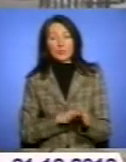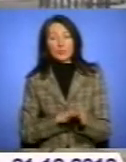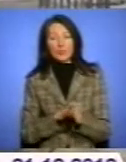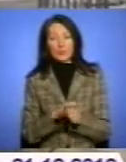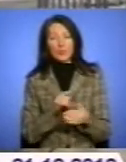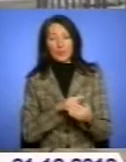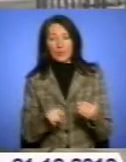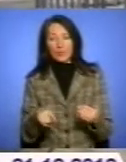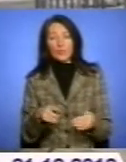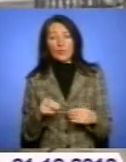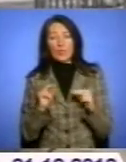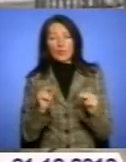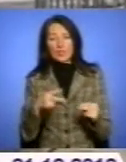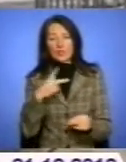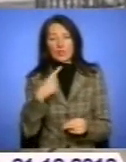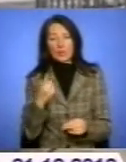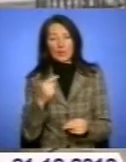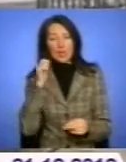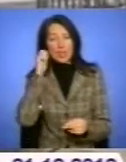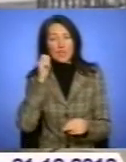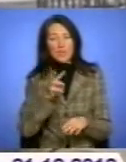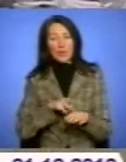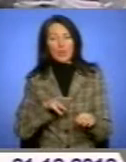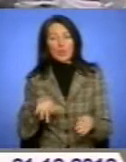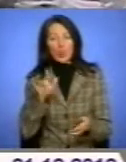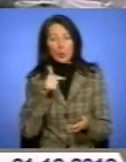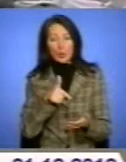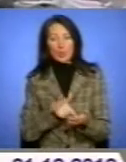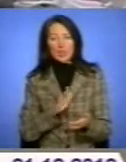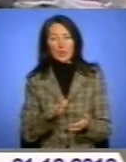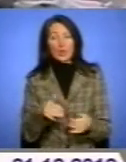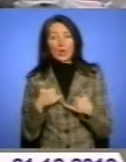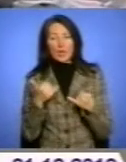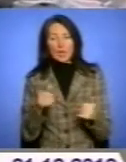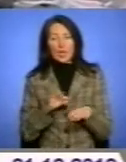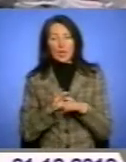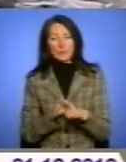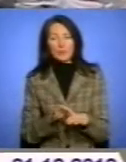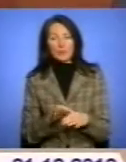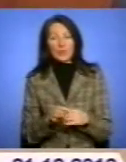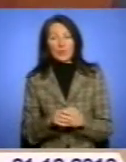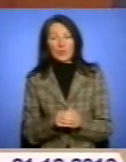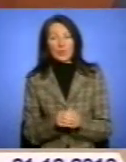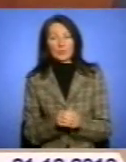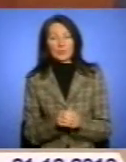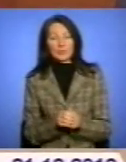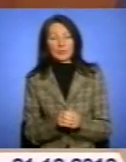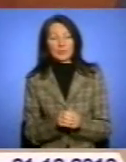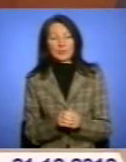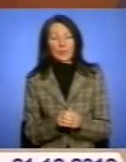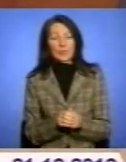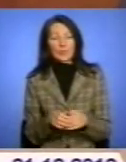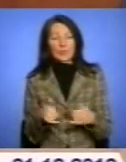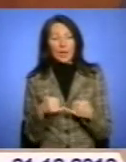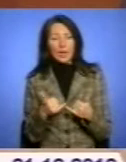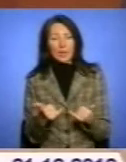наразі створено сучасні медичні центри, де хворі можуть отримати кваліфіковану допомогу, а лікарі – хорошу практику. Ми повинні готувати